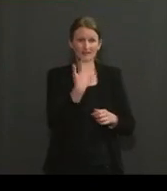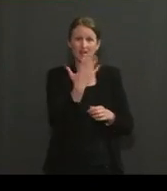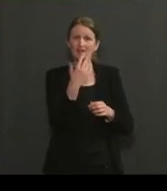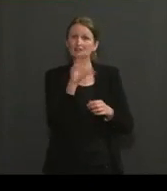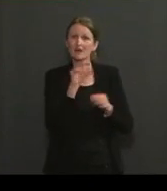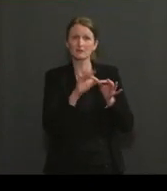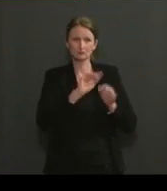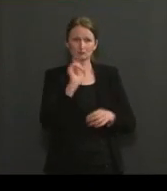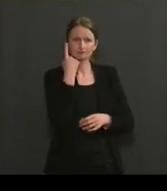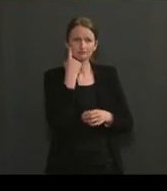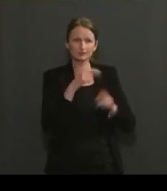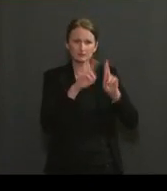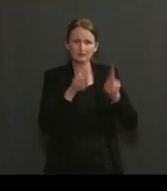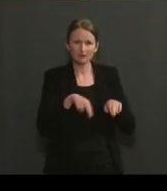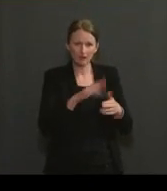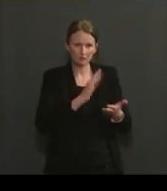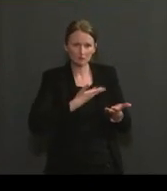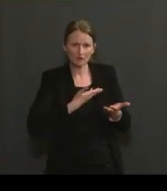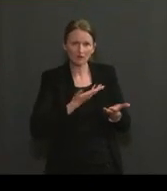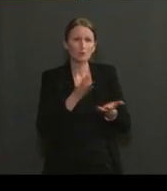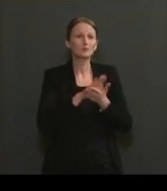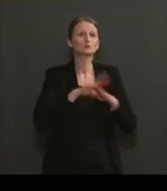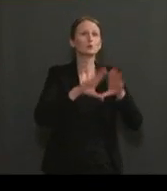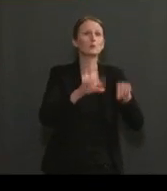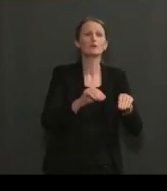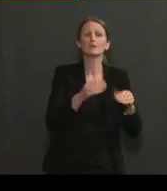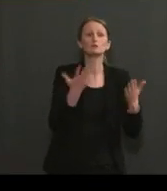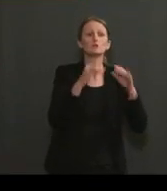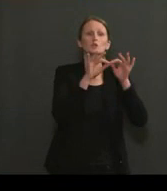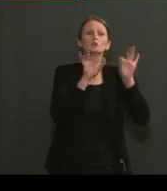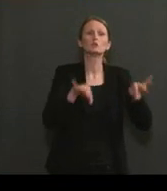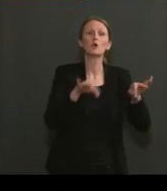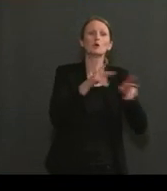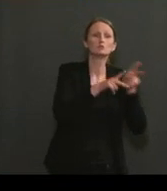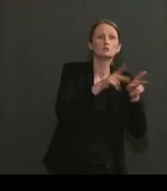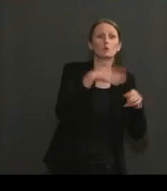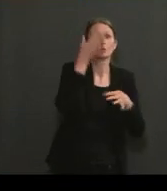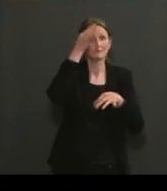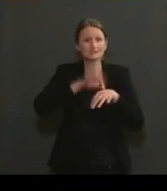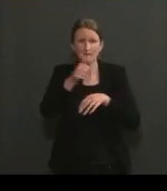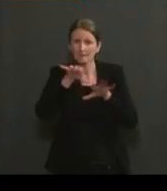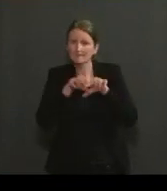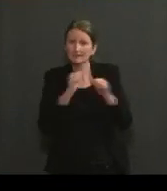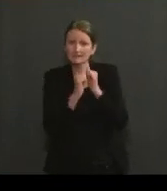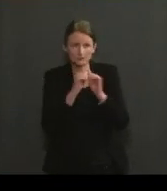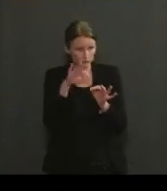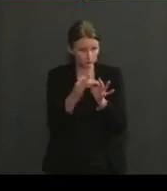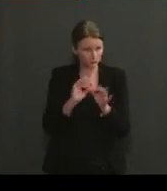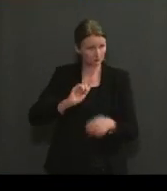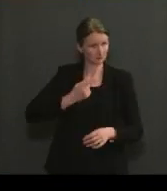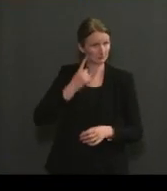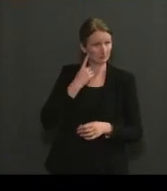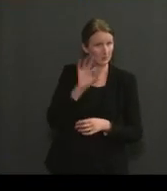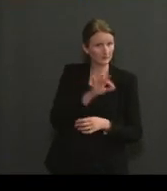par exemple au niveau du centre de prélèvement ou chez votre médecin généraliste. Il existe deux types de